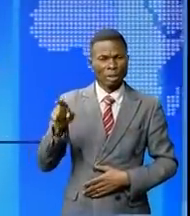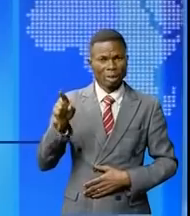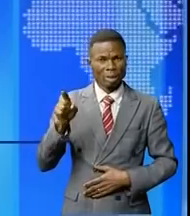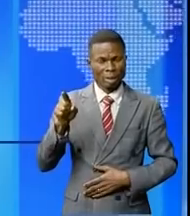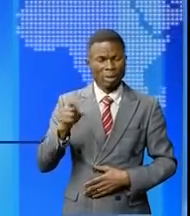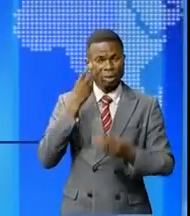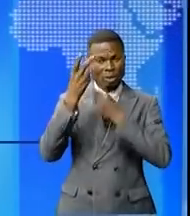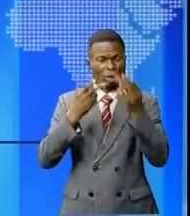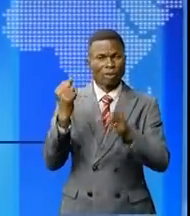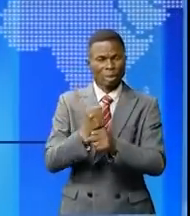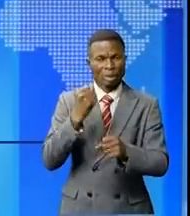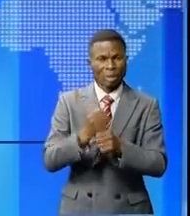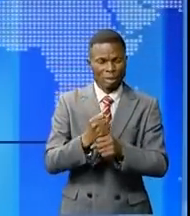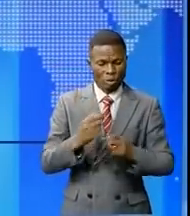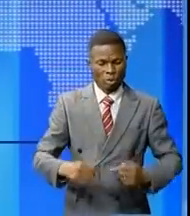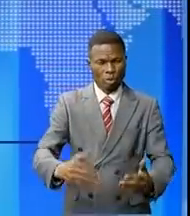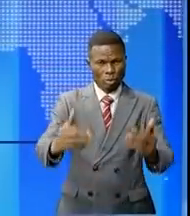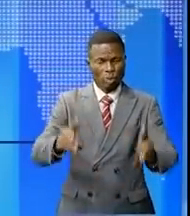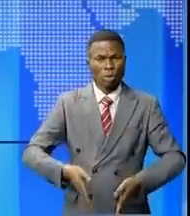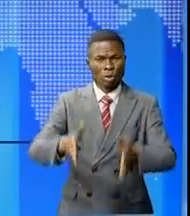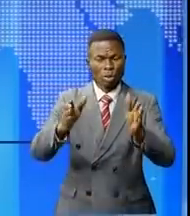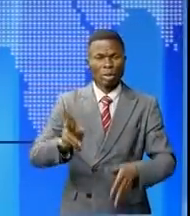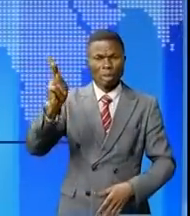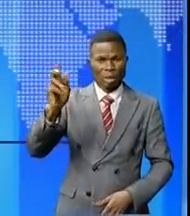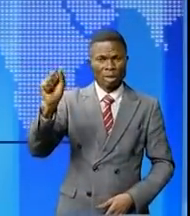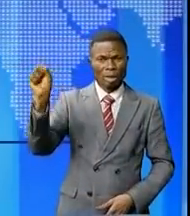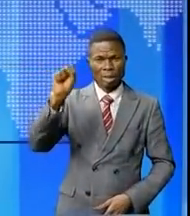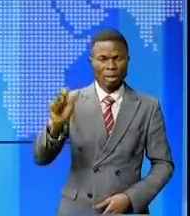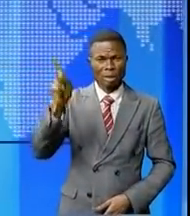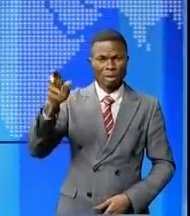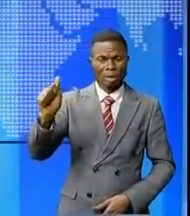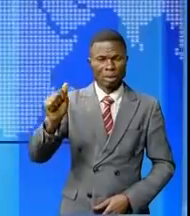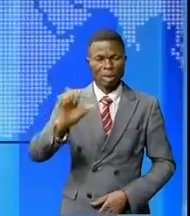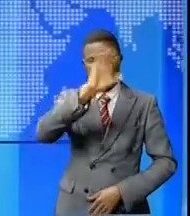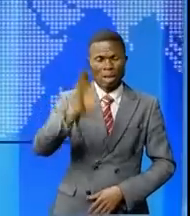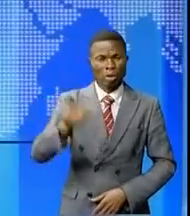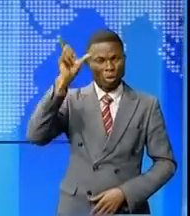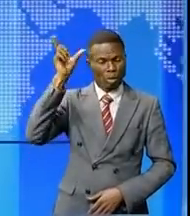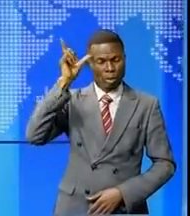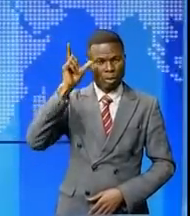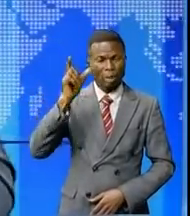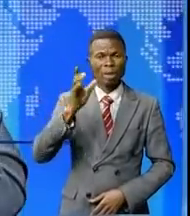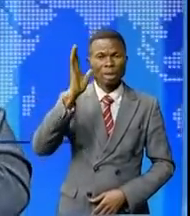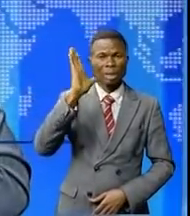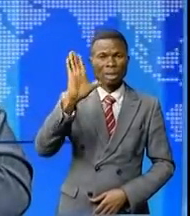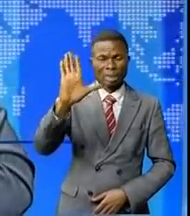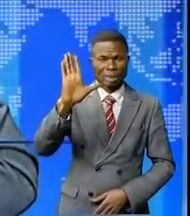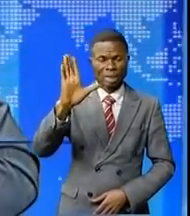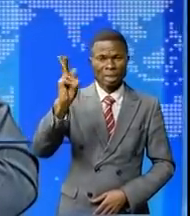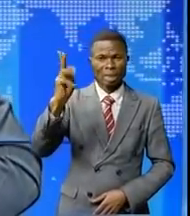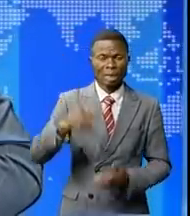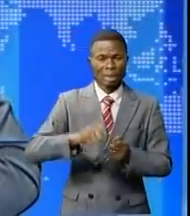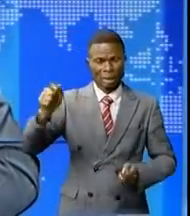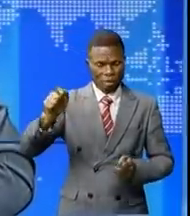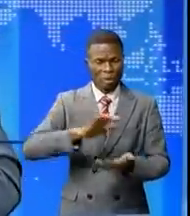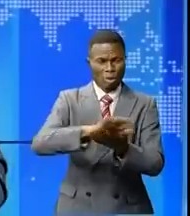inspecté les travaux en cours sur la route de kasapa dans la commune de lubumbashi près de 5 km sont en plein